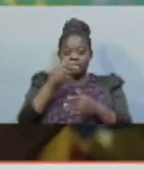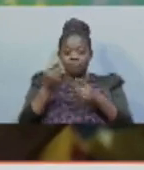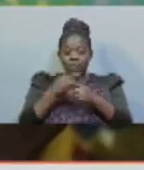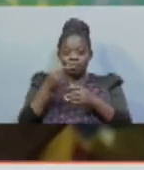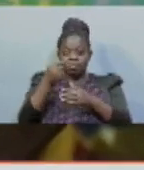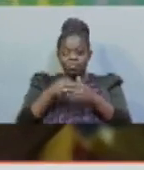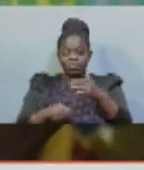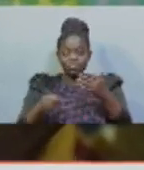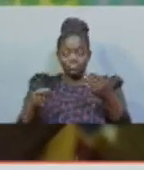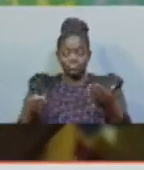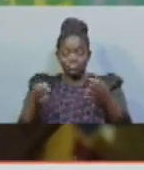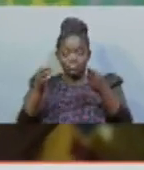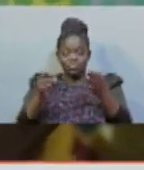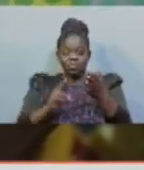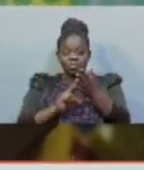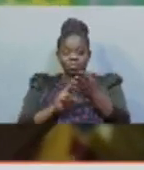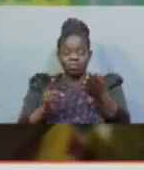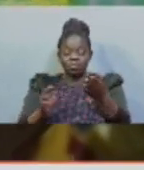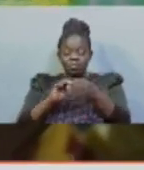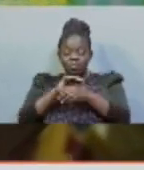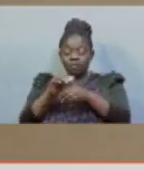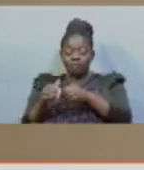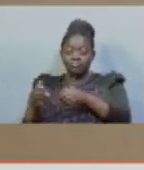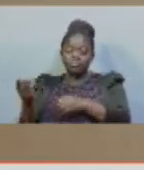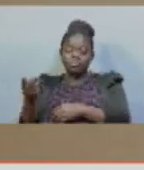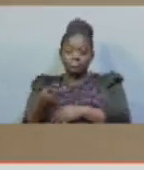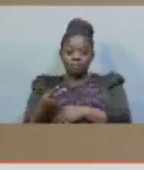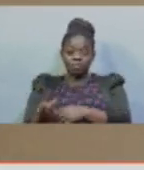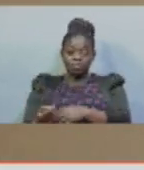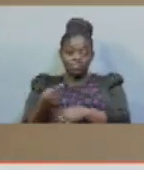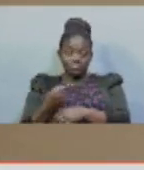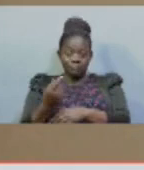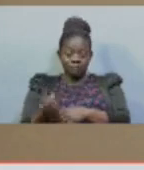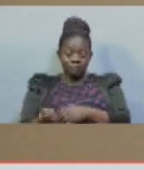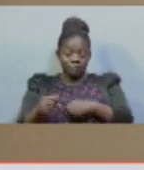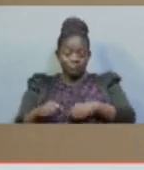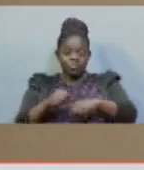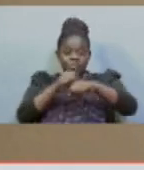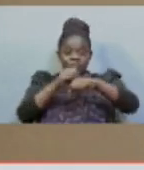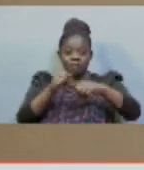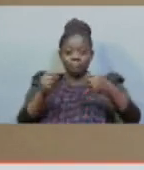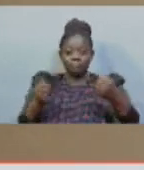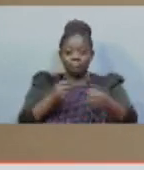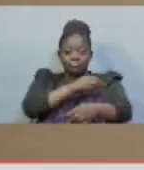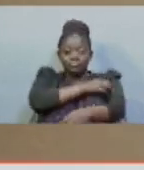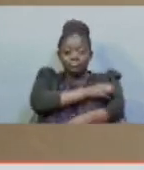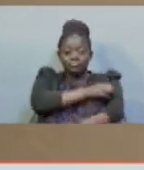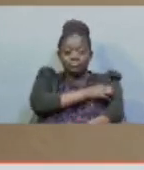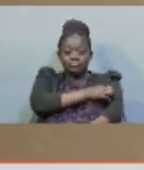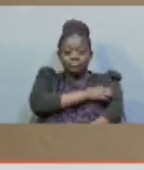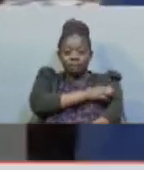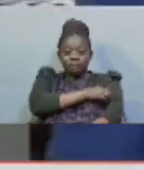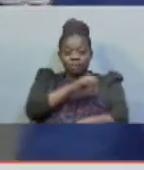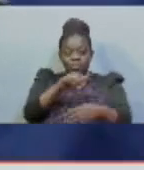ku misolo egyateekebwa ku bintu ebyeyambisibwa okukola sabbuuni ne butto Muhammad Musambiro nga yakulira ebyenkola kiyita poliisi mu kibiina